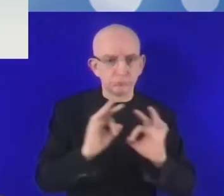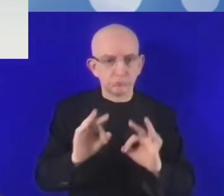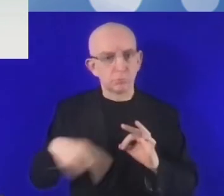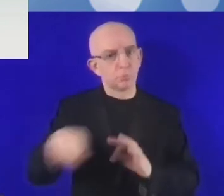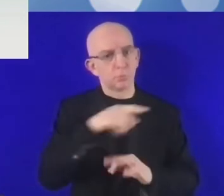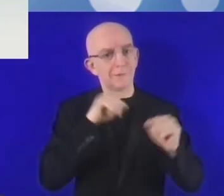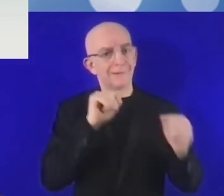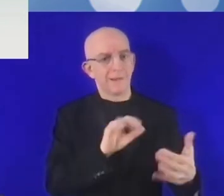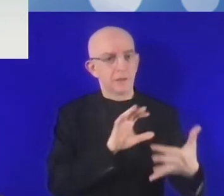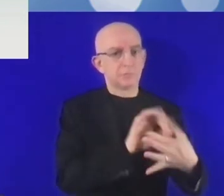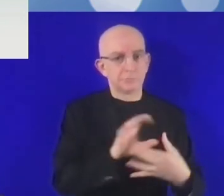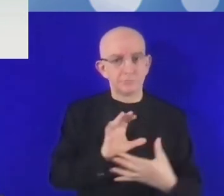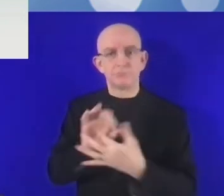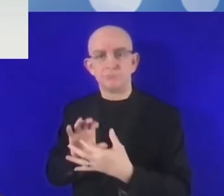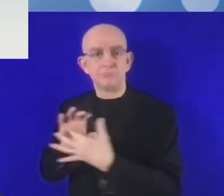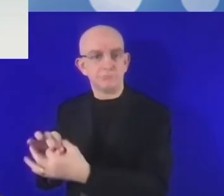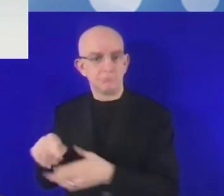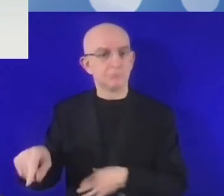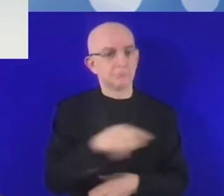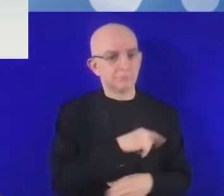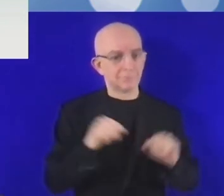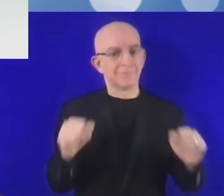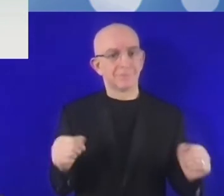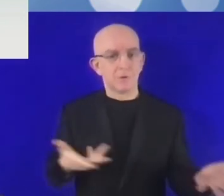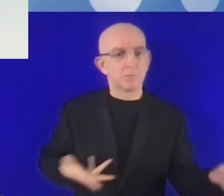d'usagers. Les opérateurs de réseau